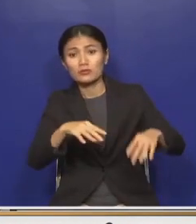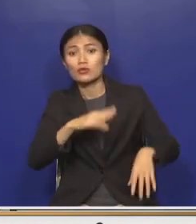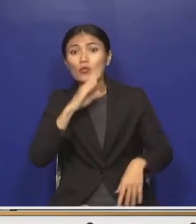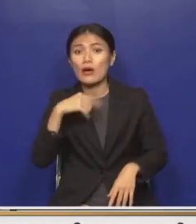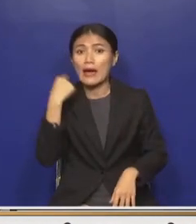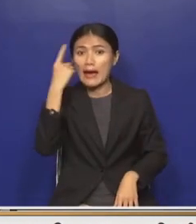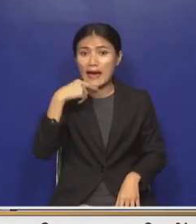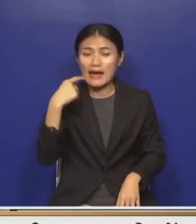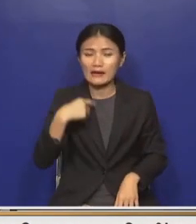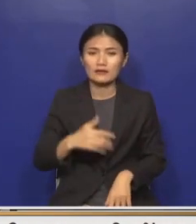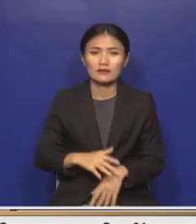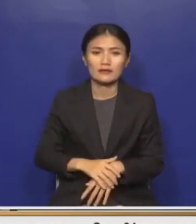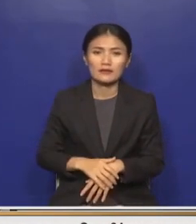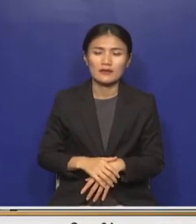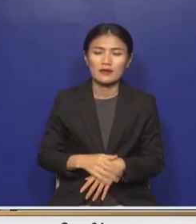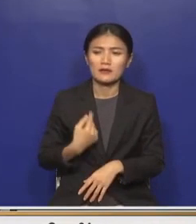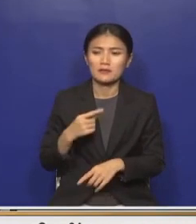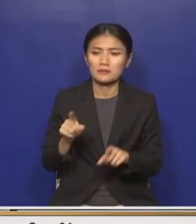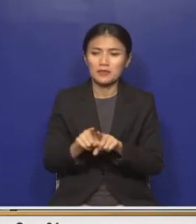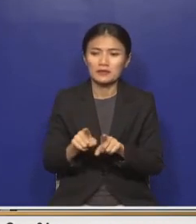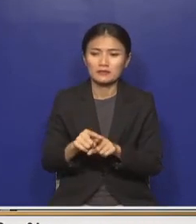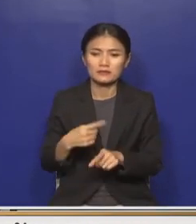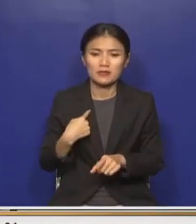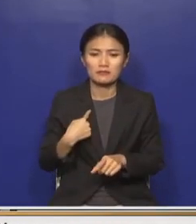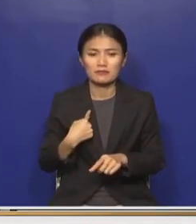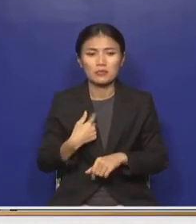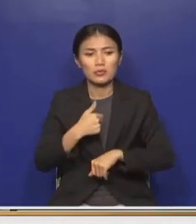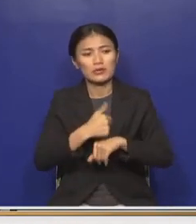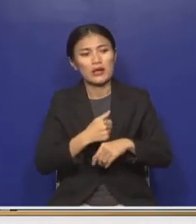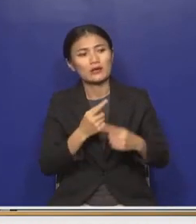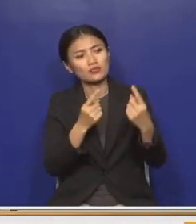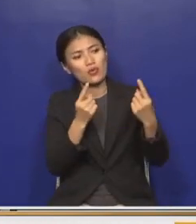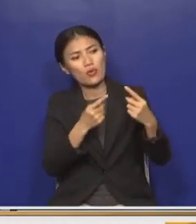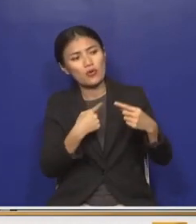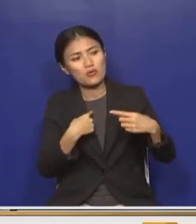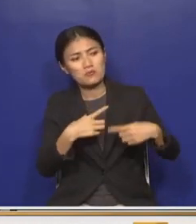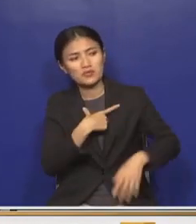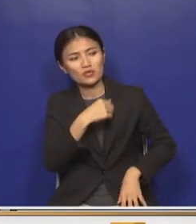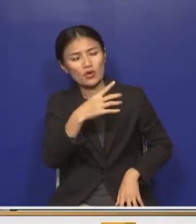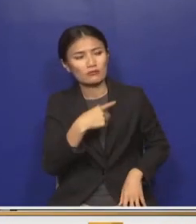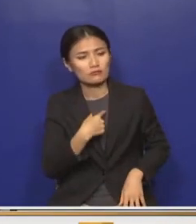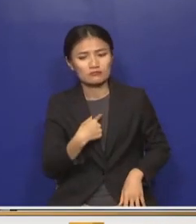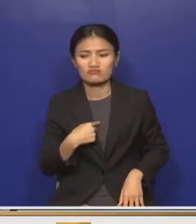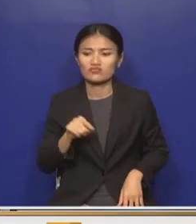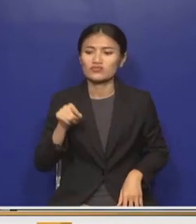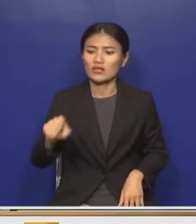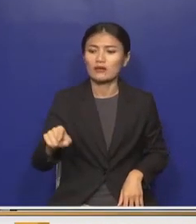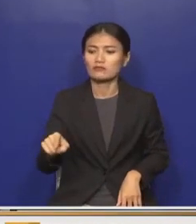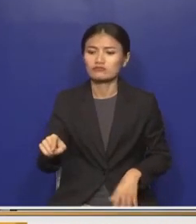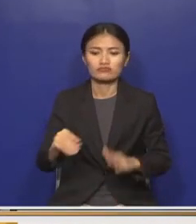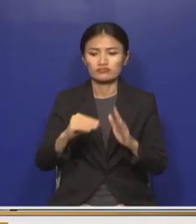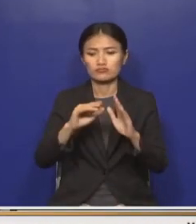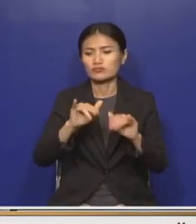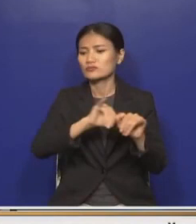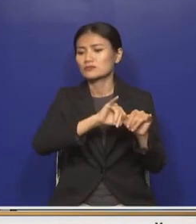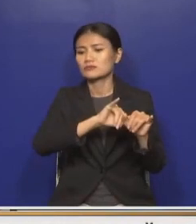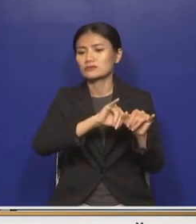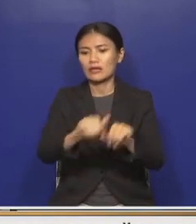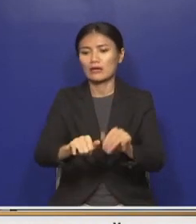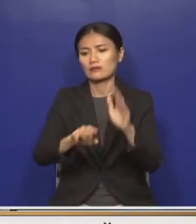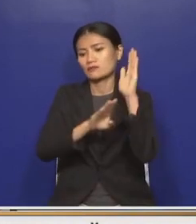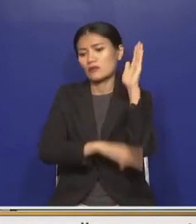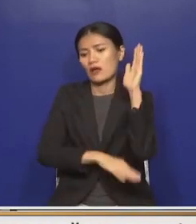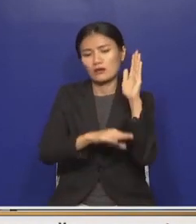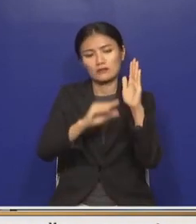้ก็หมายกามาเอาคนไมคอยดีไปอยพักใ้ก็เกิดปัญหาครัจึงไม่สามารถทจะแ้ปัญหา